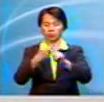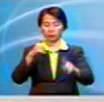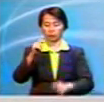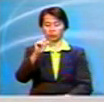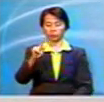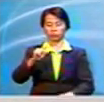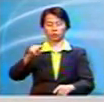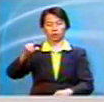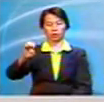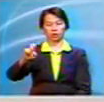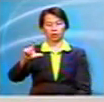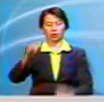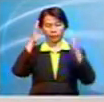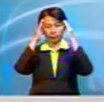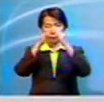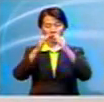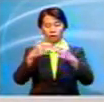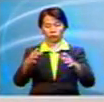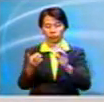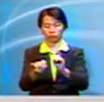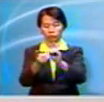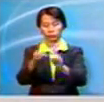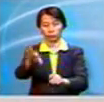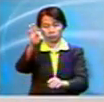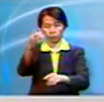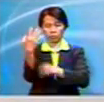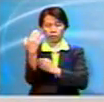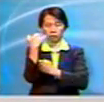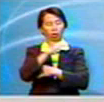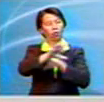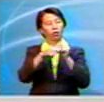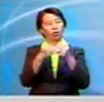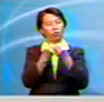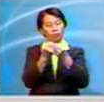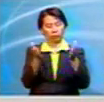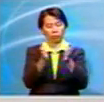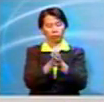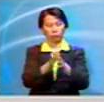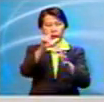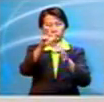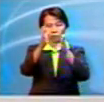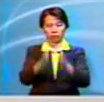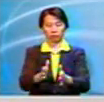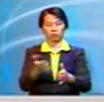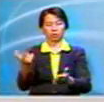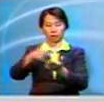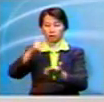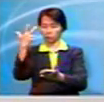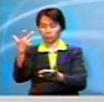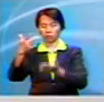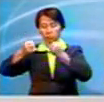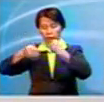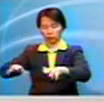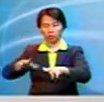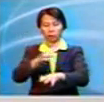Tanjung Gelang Pahang pada Khamis lalu ditemui pagi tadi, menjadi jumlah korban kepada 3 setakat ini. 3 lagi mangsa masih hilang